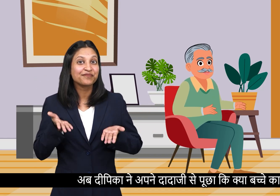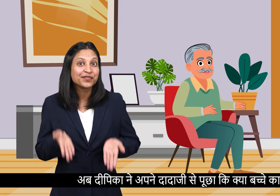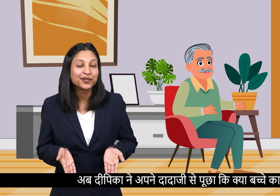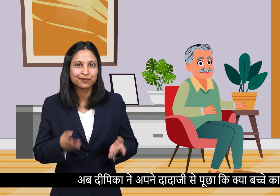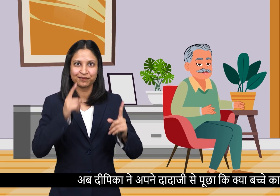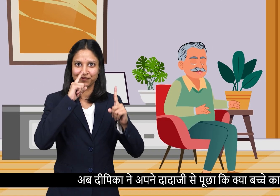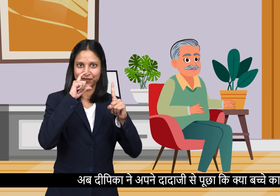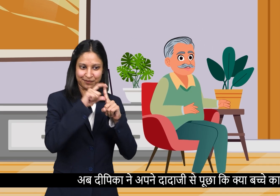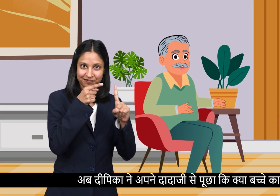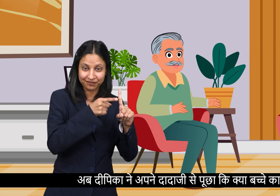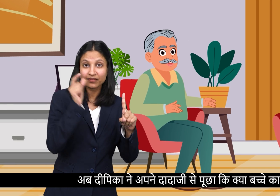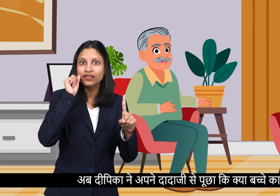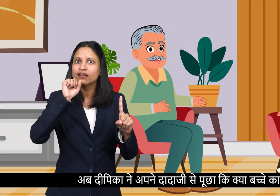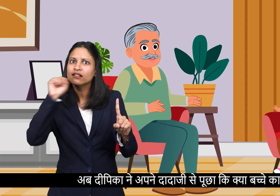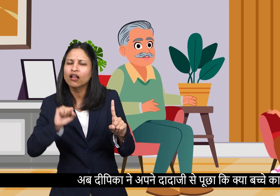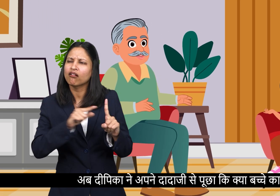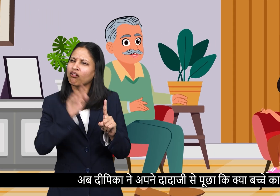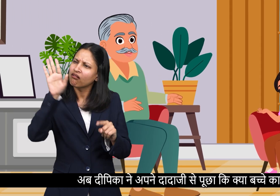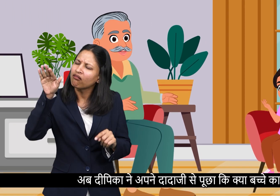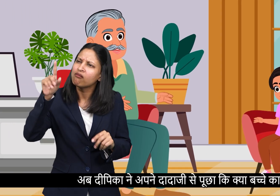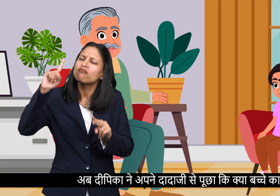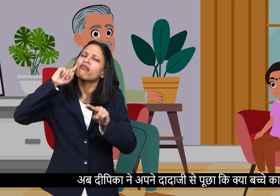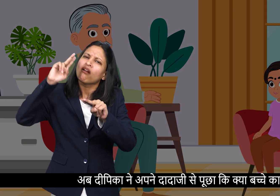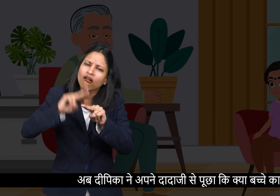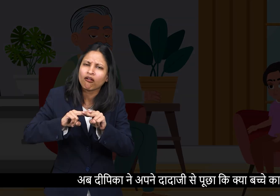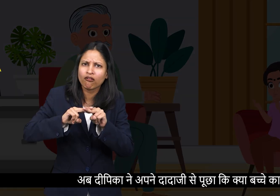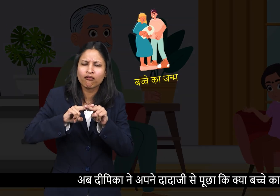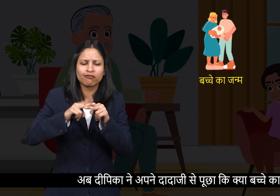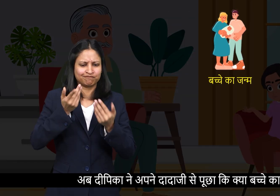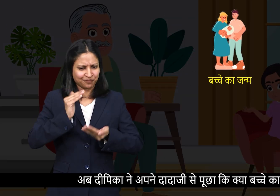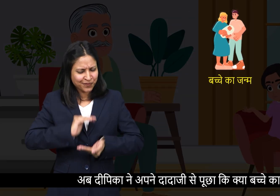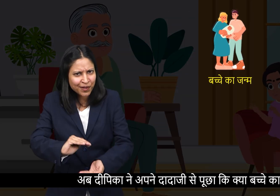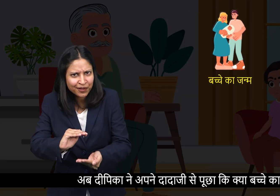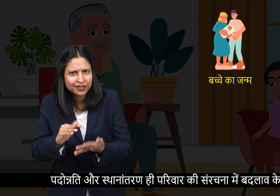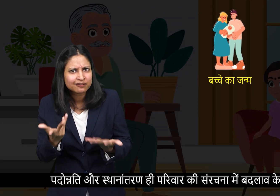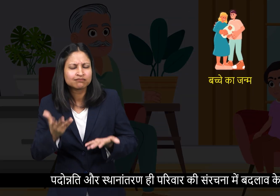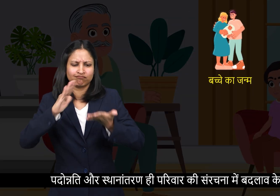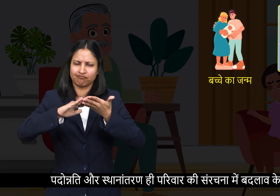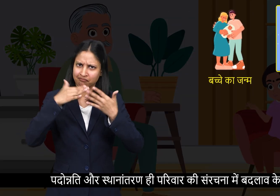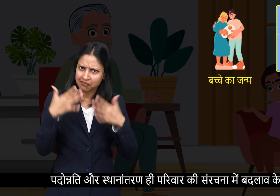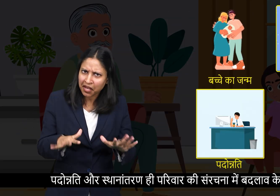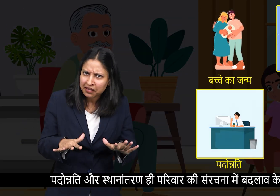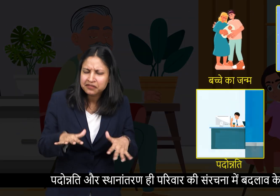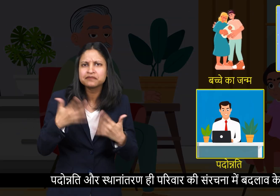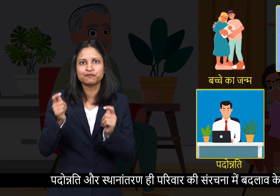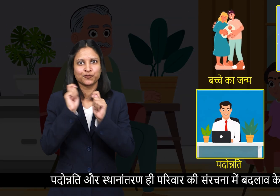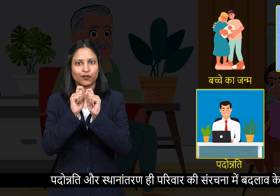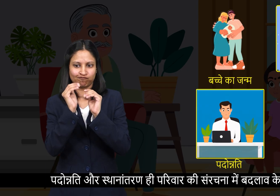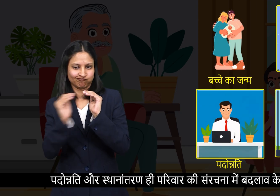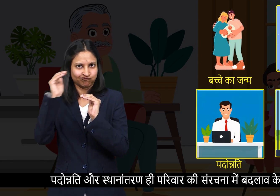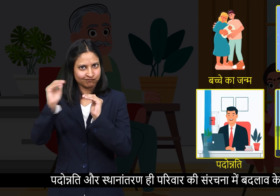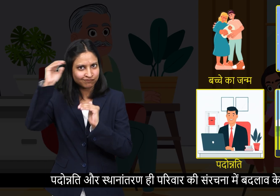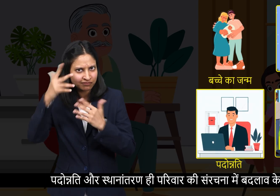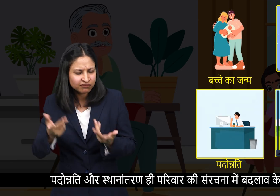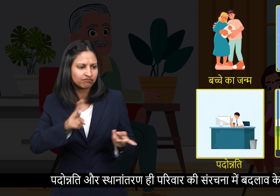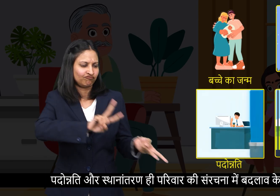अब दीपिका ने अपने दादाजी से पूछा कि क्या बच्चे का जन्म, शादी, पदोन्नति और स्थानांतरण ही